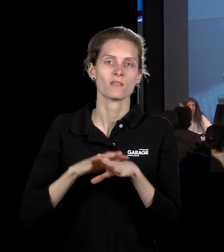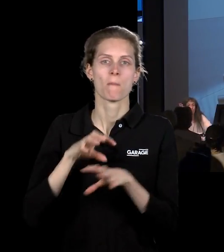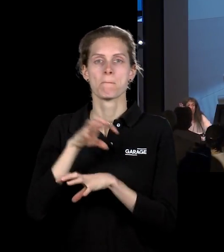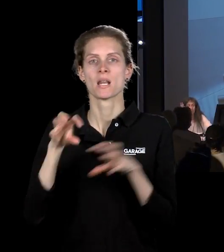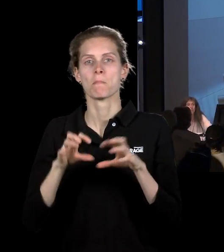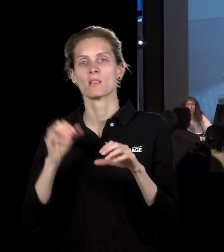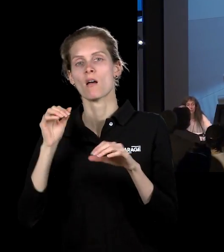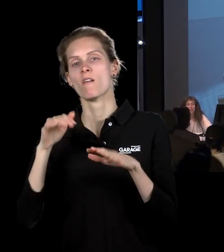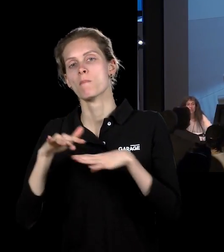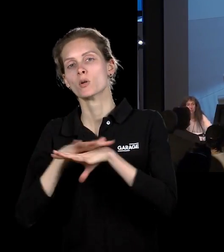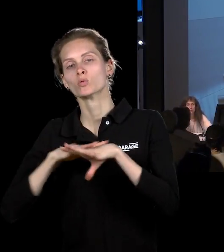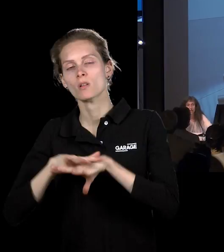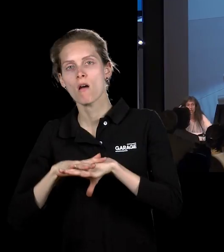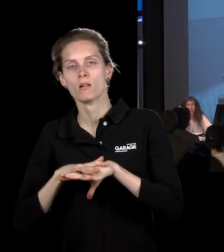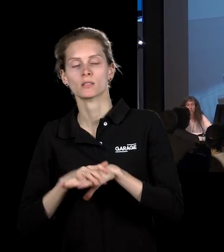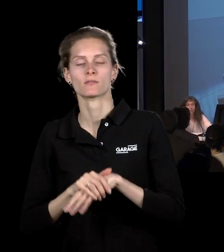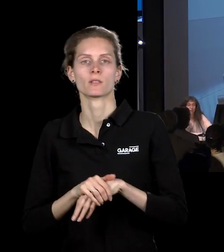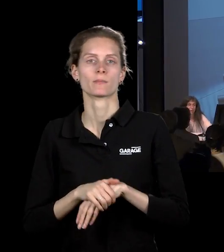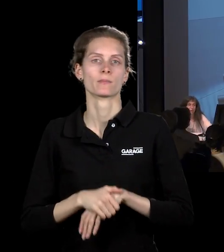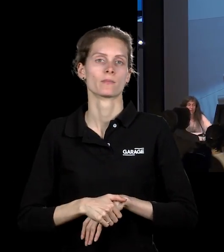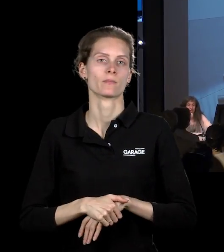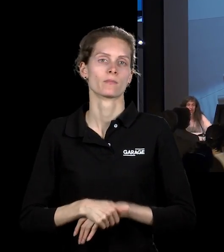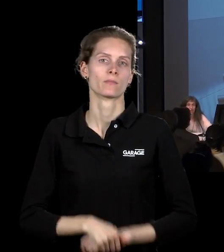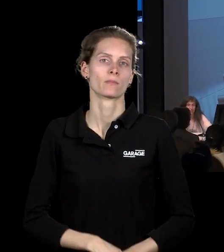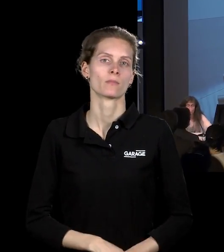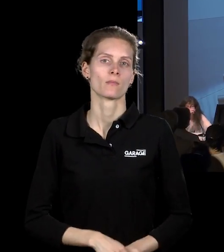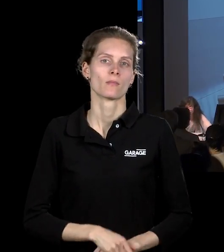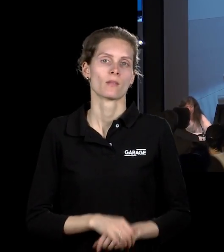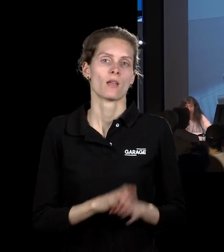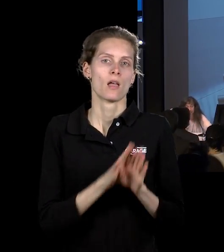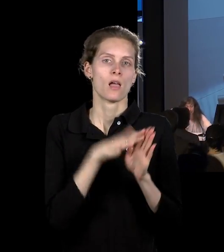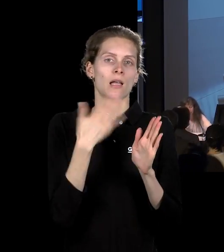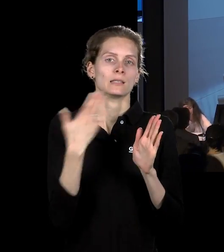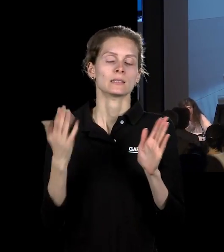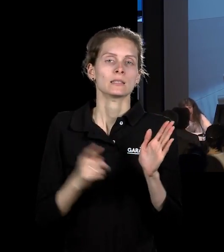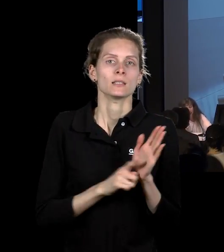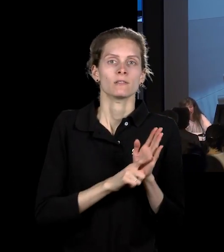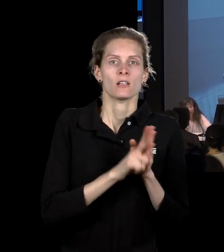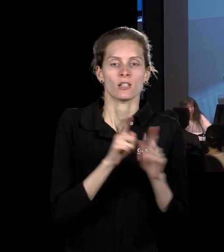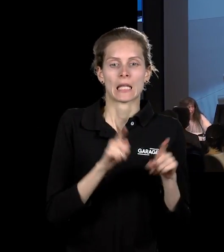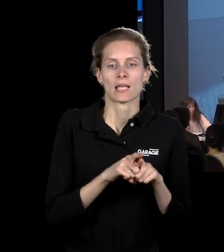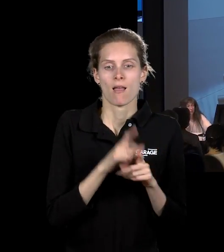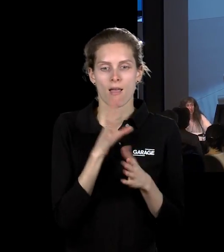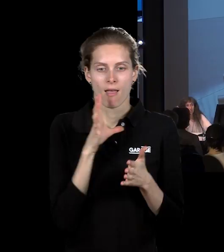которые именно в совокупности, собственно, если изначально его серия этих энергетических